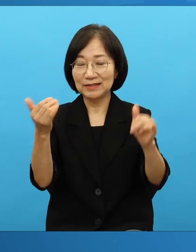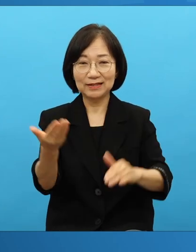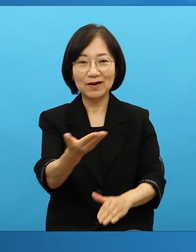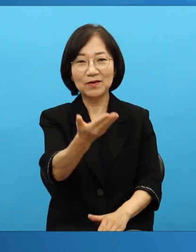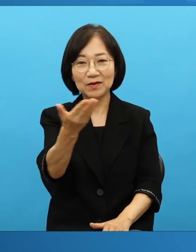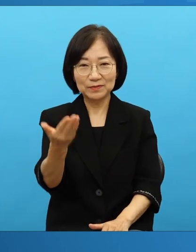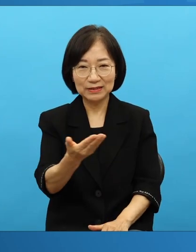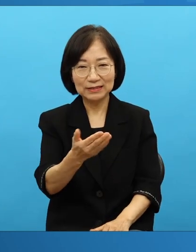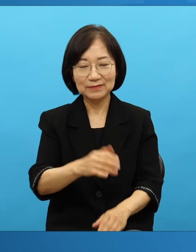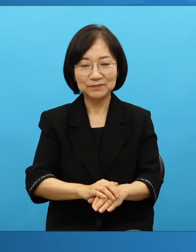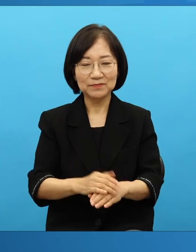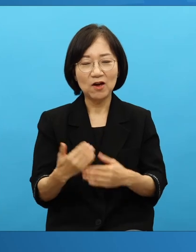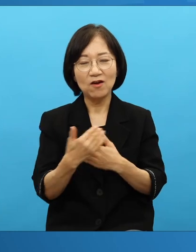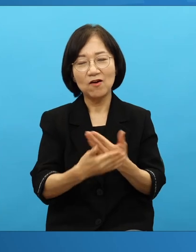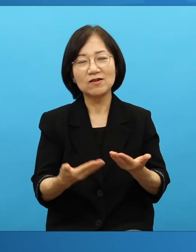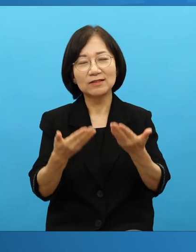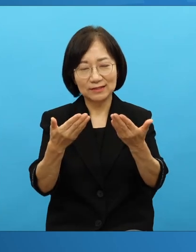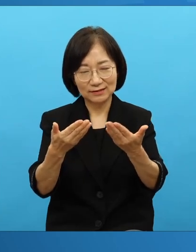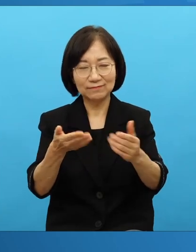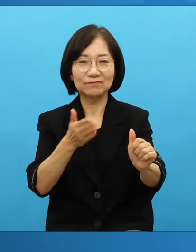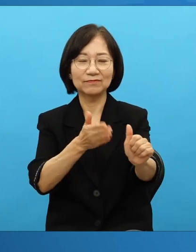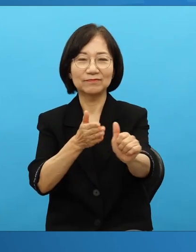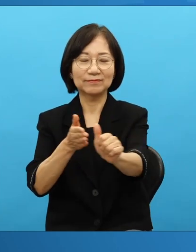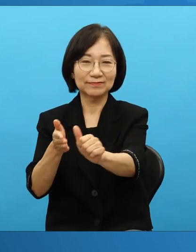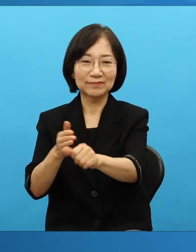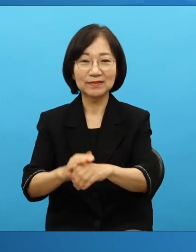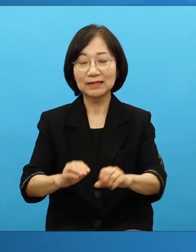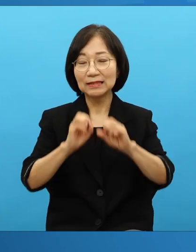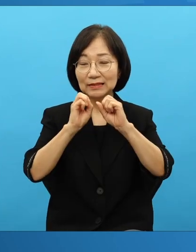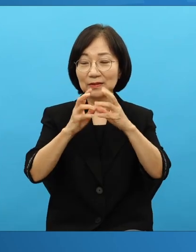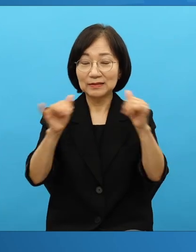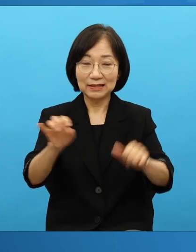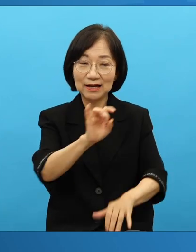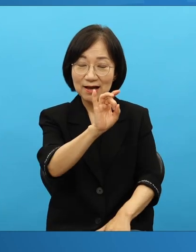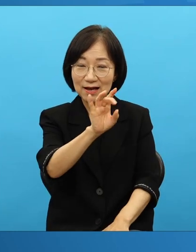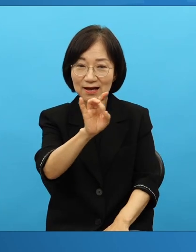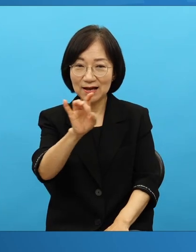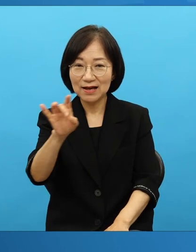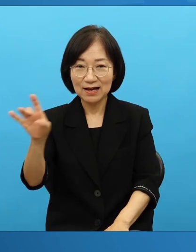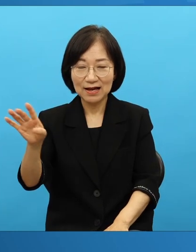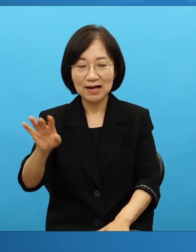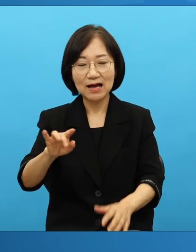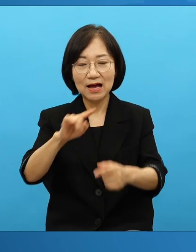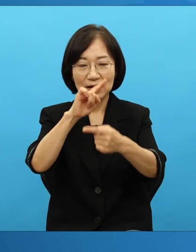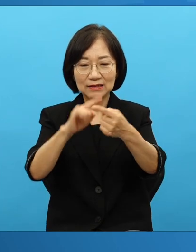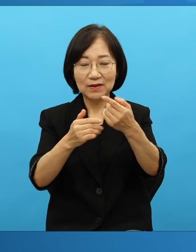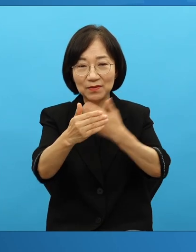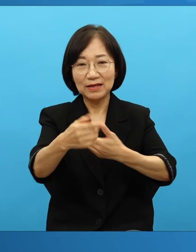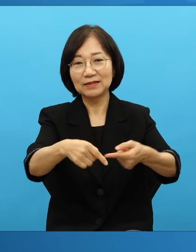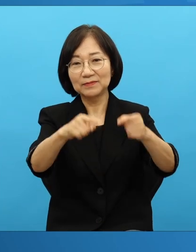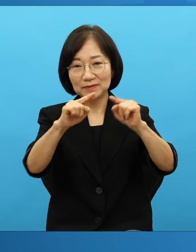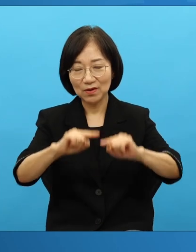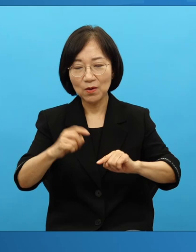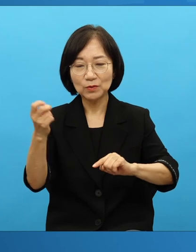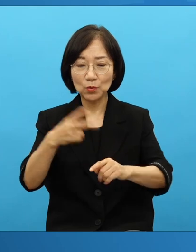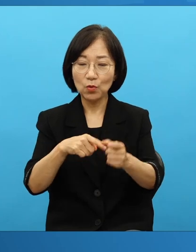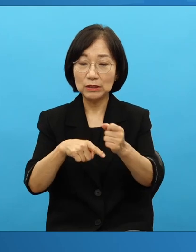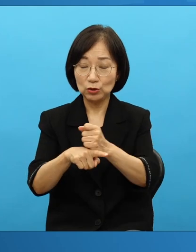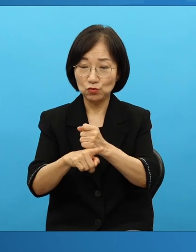살릴 헌신도 기다리고 있습니다. 전도자 한 분 한 분의 대회 참석과 이유 있는